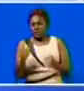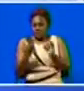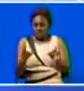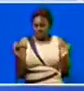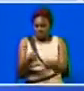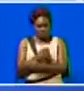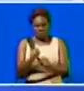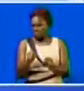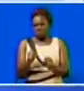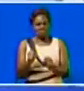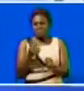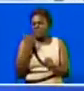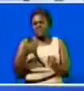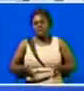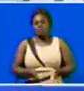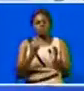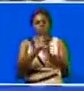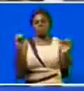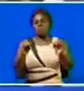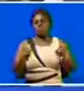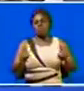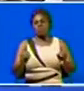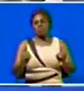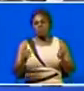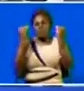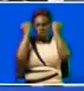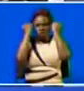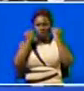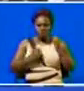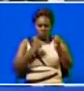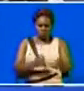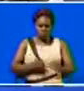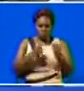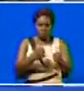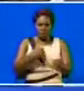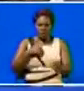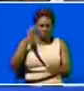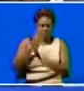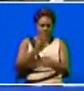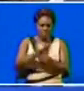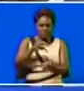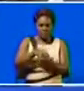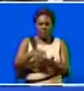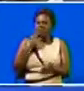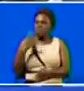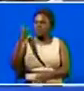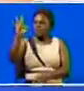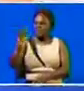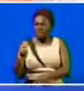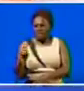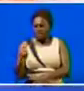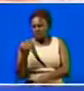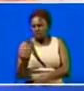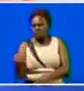can't, then there is no point of giving birth. Mahakama ya Ngong inakadiriwa kuwa na mrundiko wa kesi 432 za